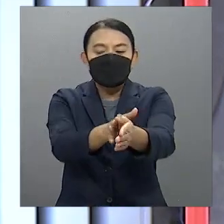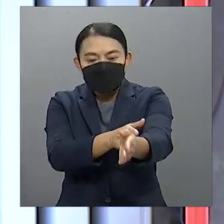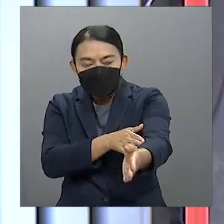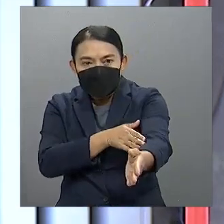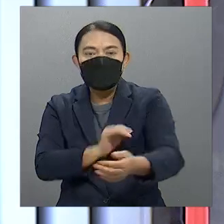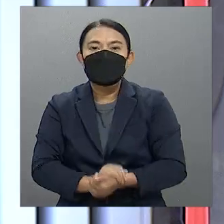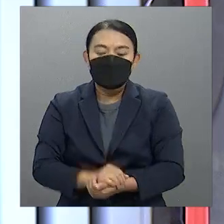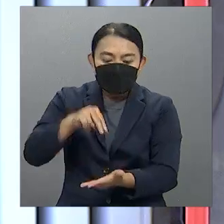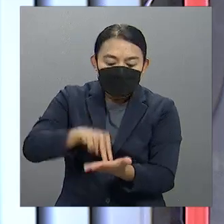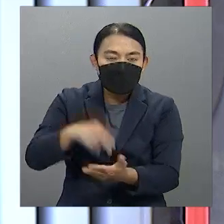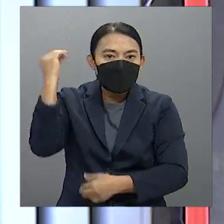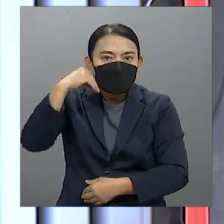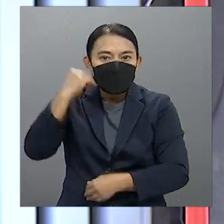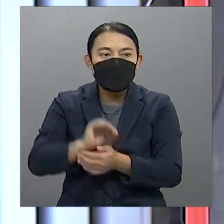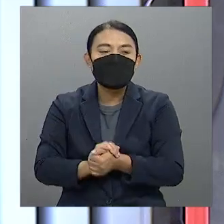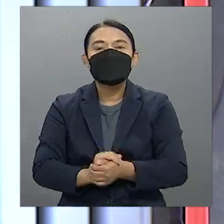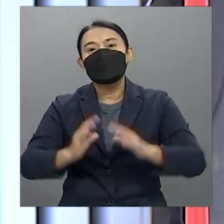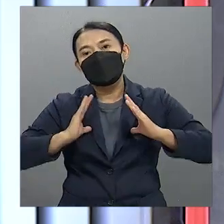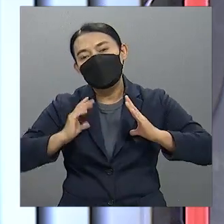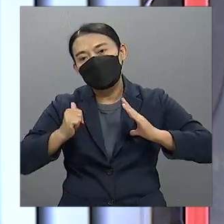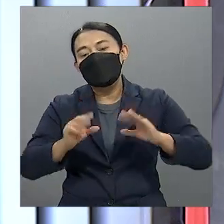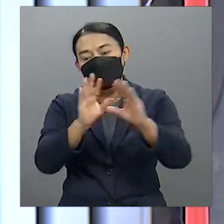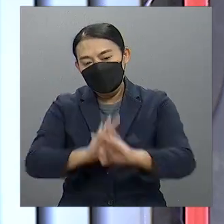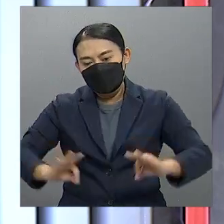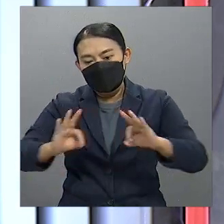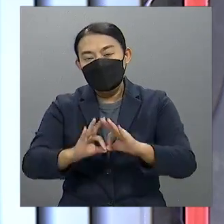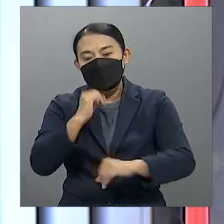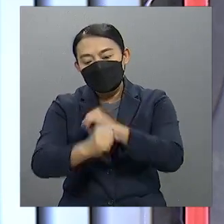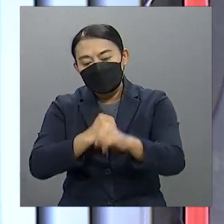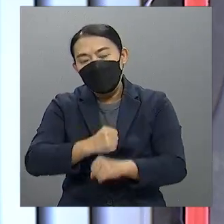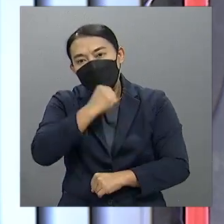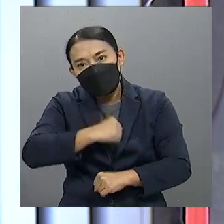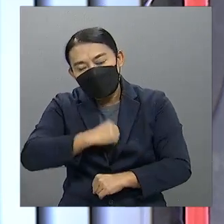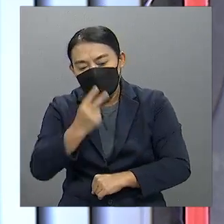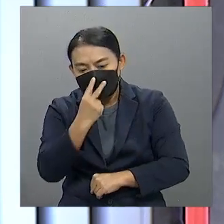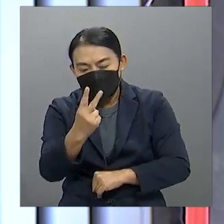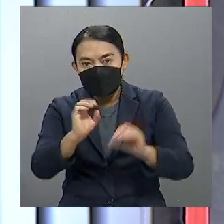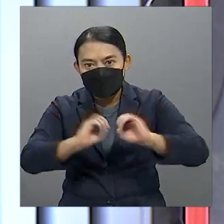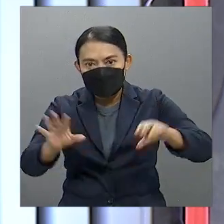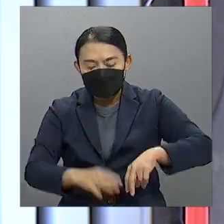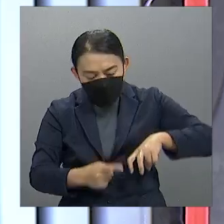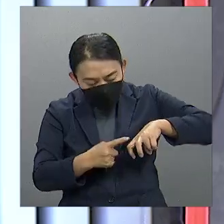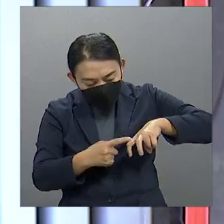ได้พักบ้างนะครับขาสำคัญนะยิ่งอายุมากๆเนี่ยนะครับผู้ใหญ่เนี่ยจะเห็นชัดเลยข้อเข่านะกระดูกต่